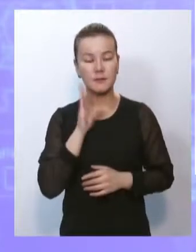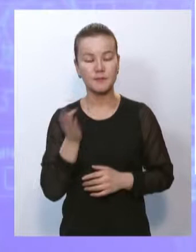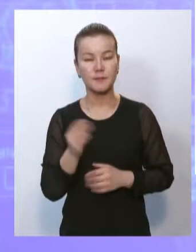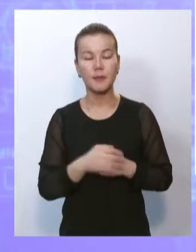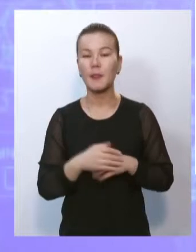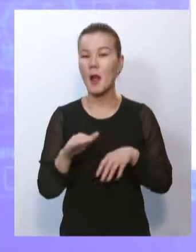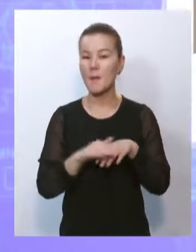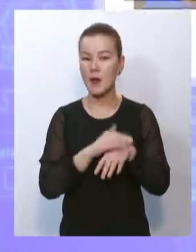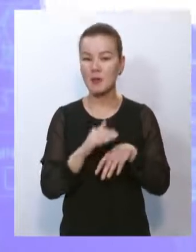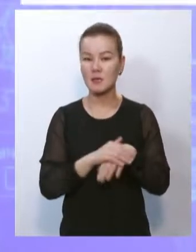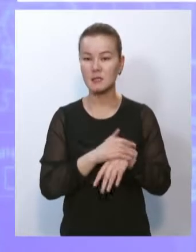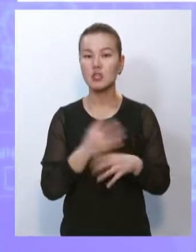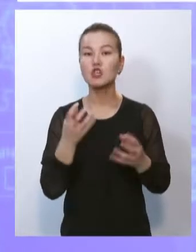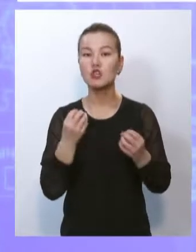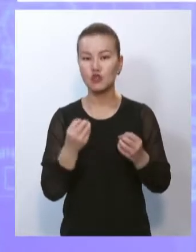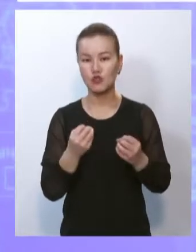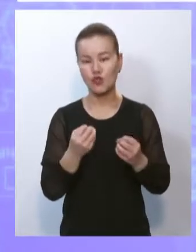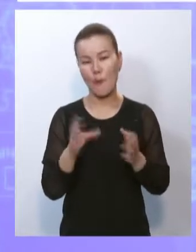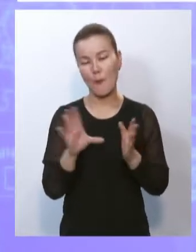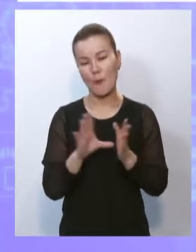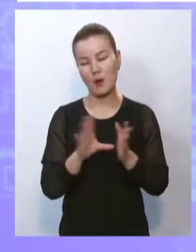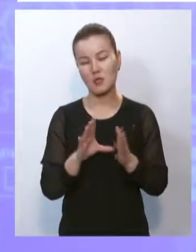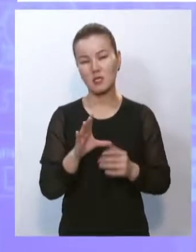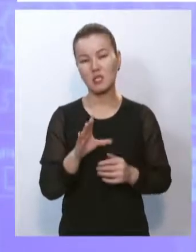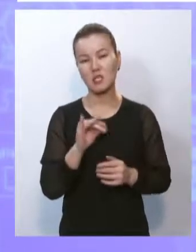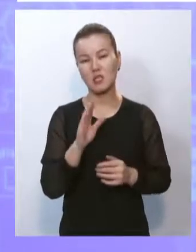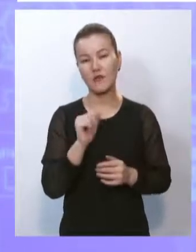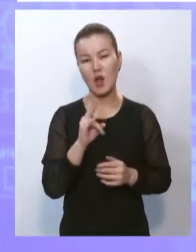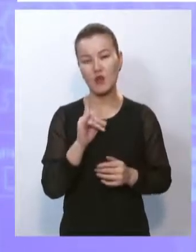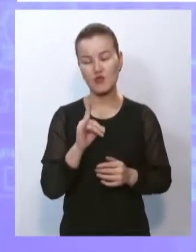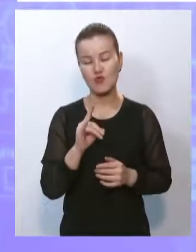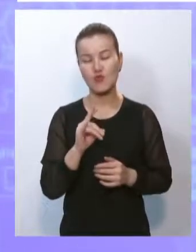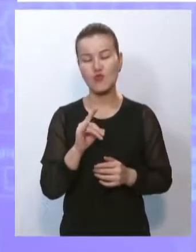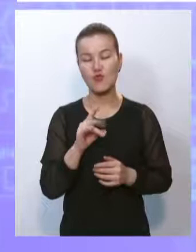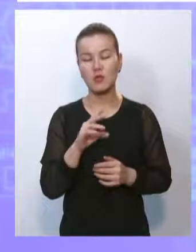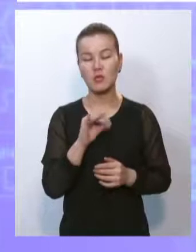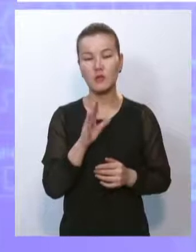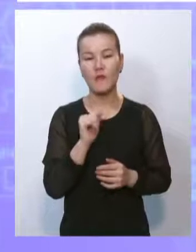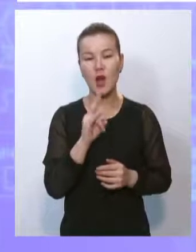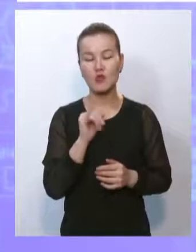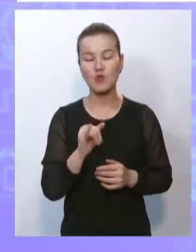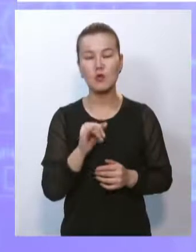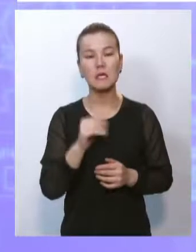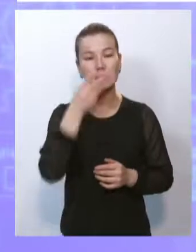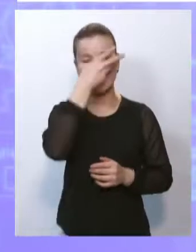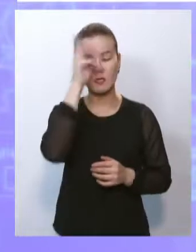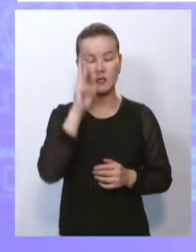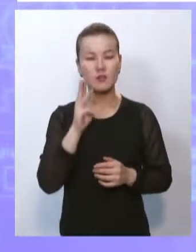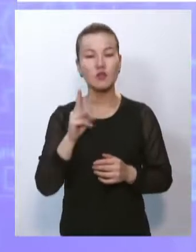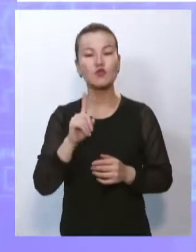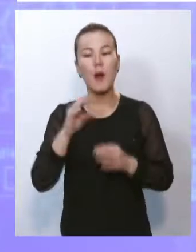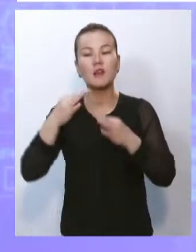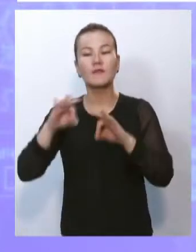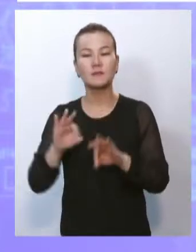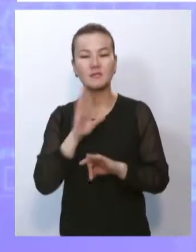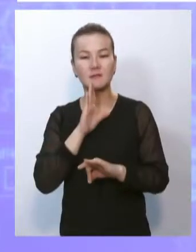молодцы еще помогли ивану-царевичу в освобождении василисы а